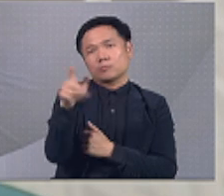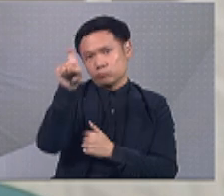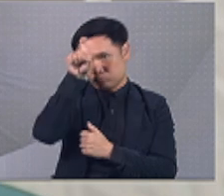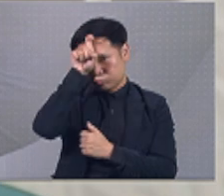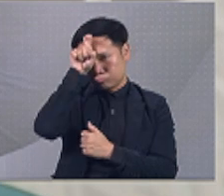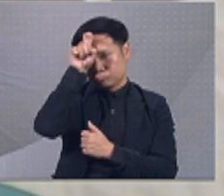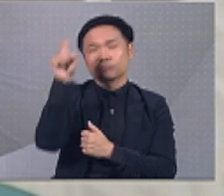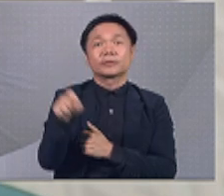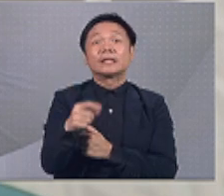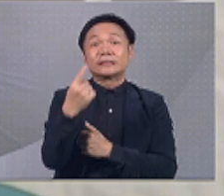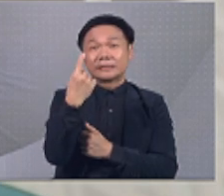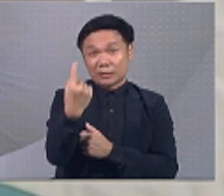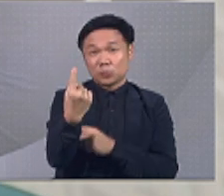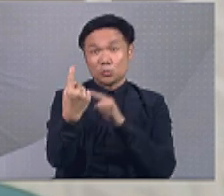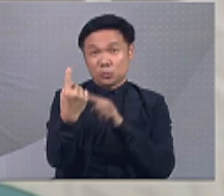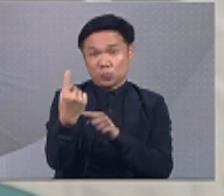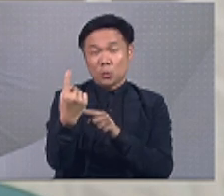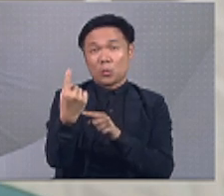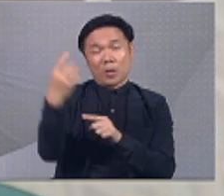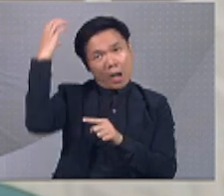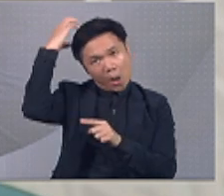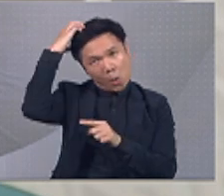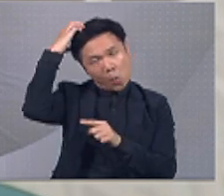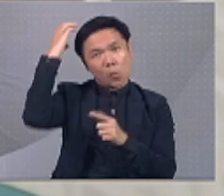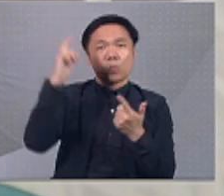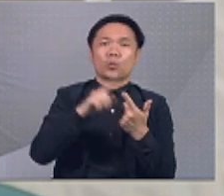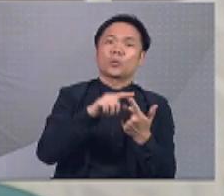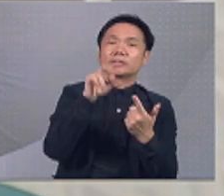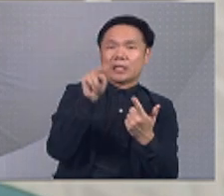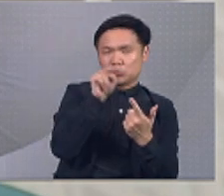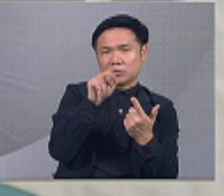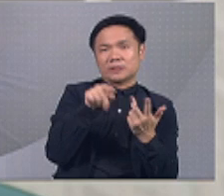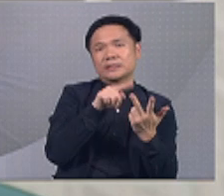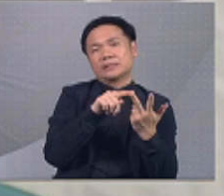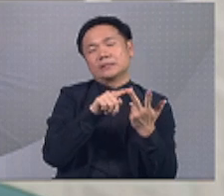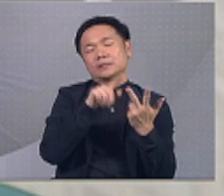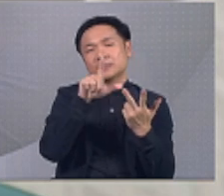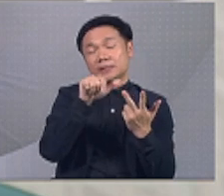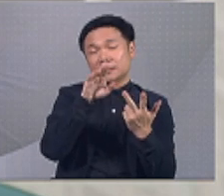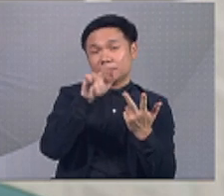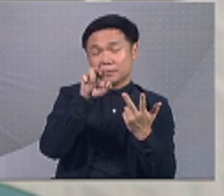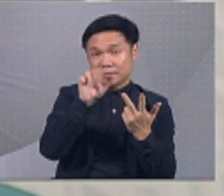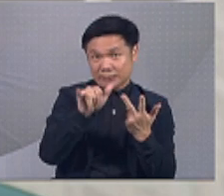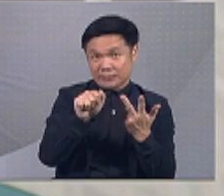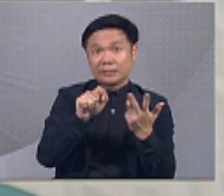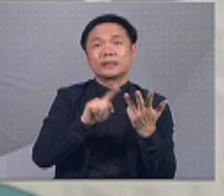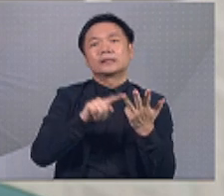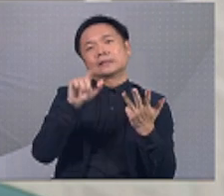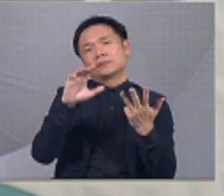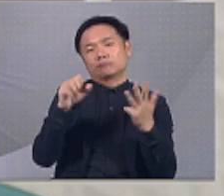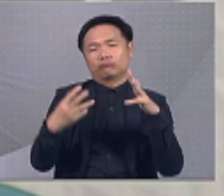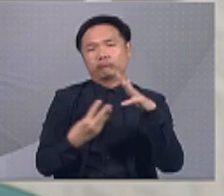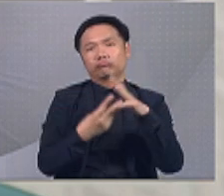satu kiss masing-masing berbeda negara Laos Nazir Libya dan si da4 Keys masih dalam